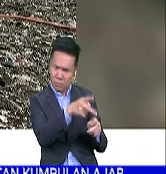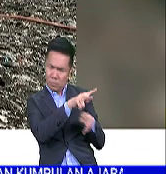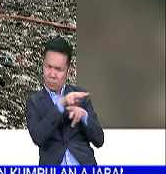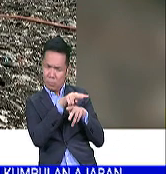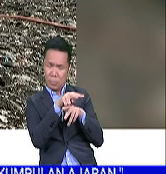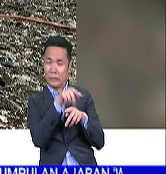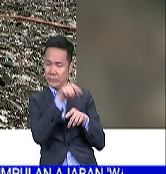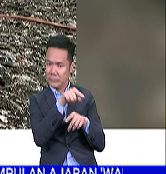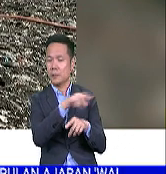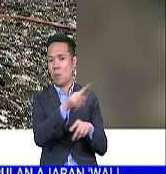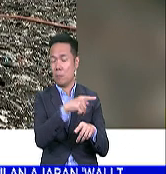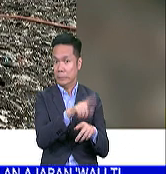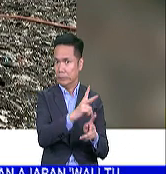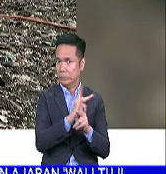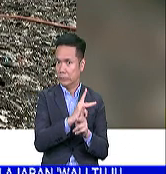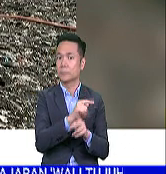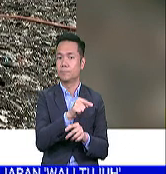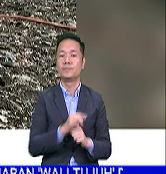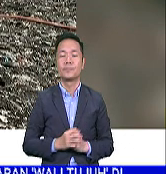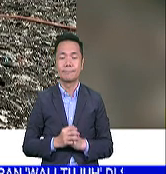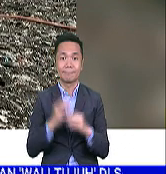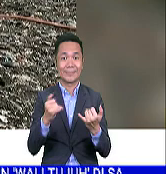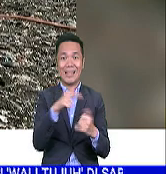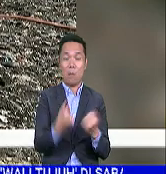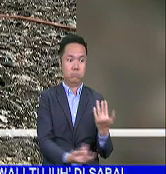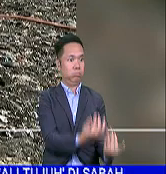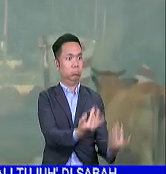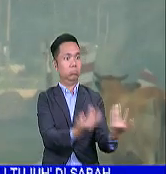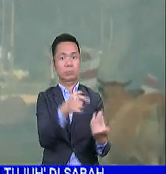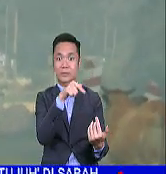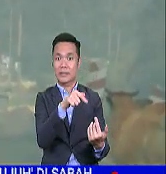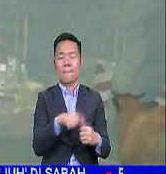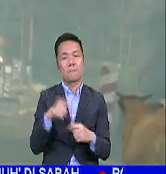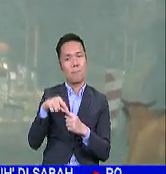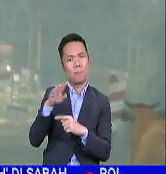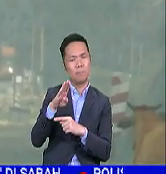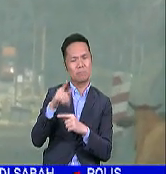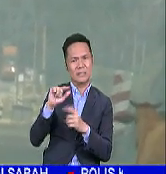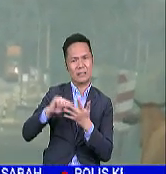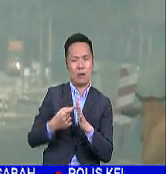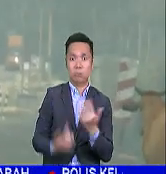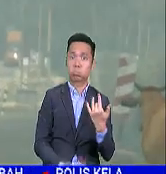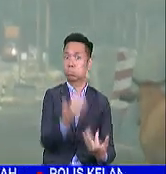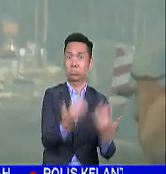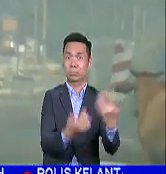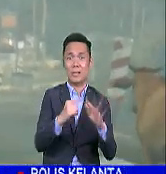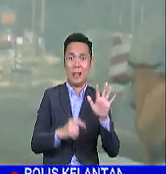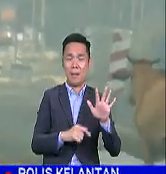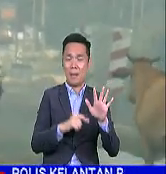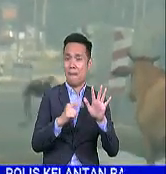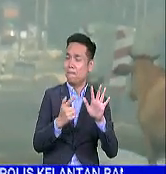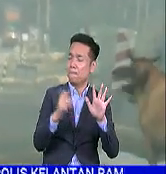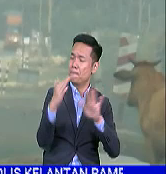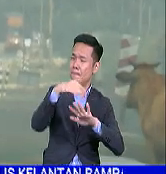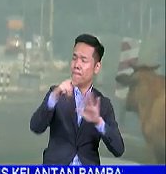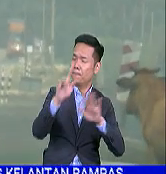kawasan tapak pelupusan sampah tersebut. Kebakaran tapak pelupusan sampah di Jalan Biram dilaporkan berlaku pada kira-kira 5 petang